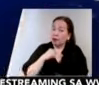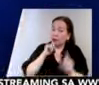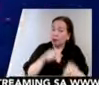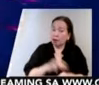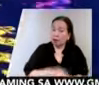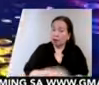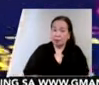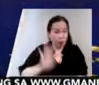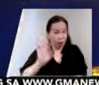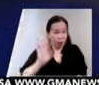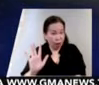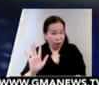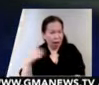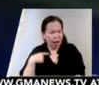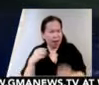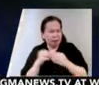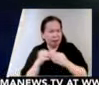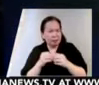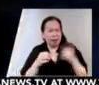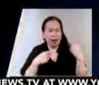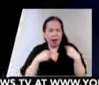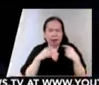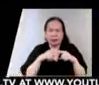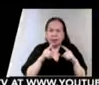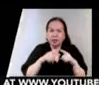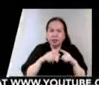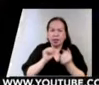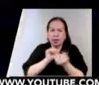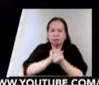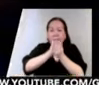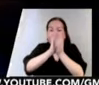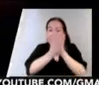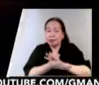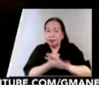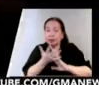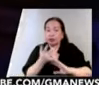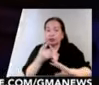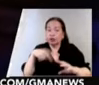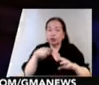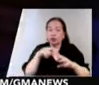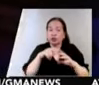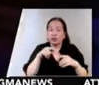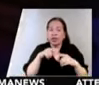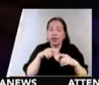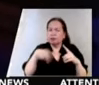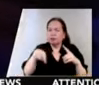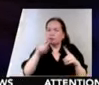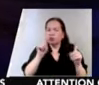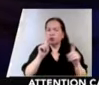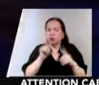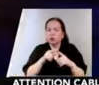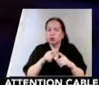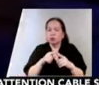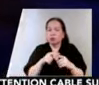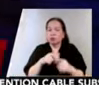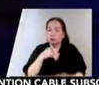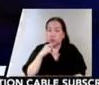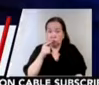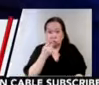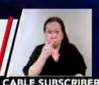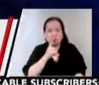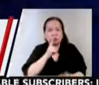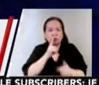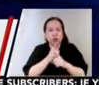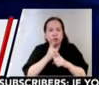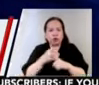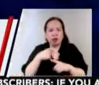may paandar pang animation and attraction sa Castle Studio. Nariyan ang flooded zone. Hindi kayo namamalikmata, may baha rito sa